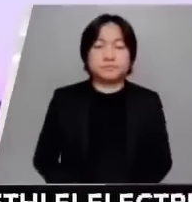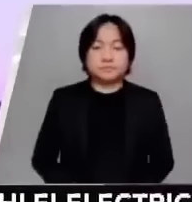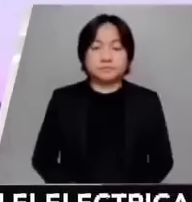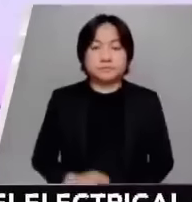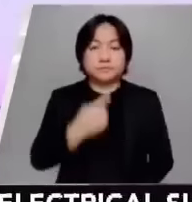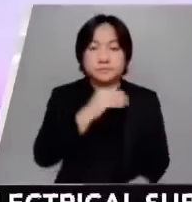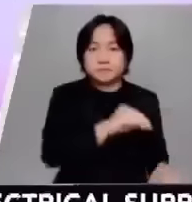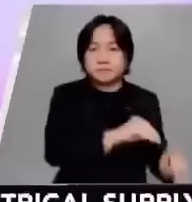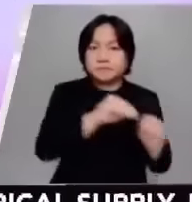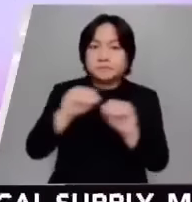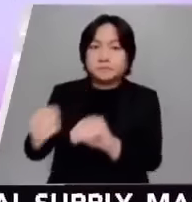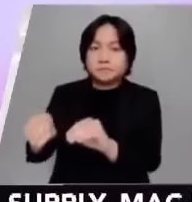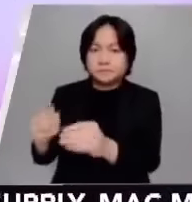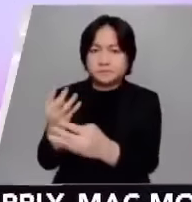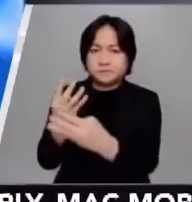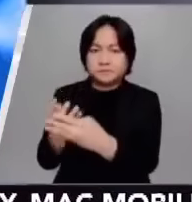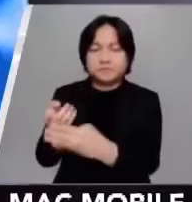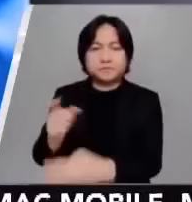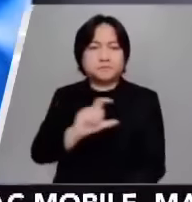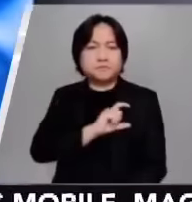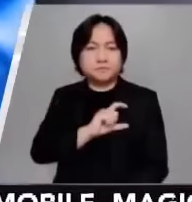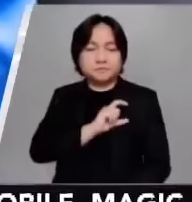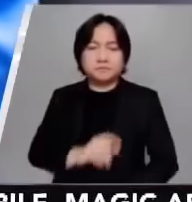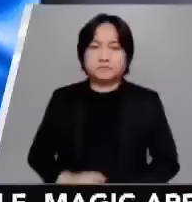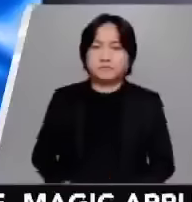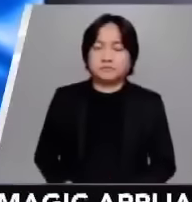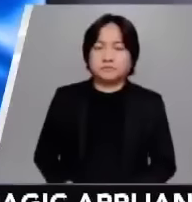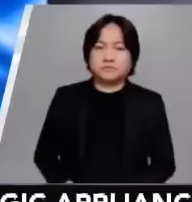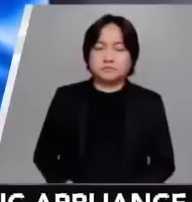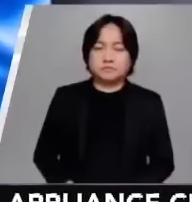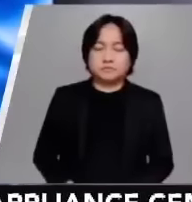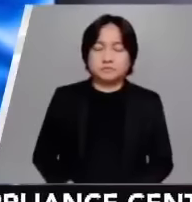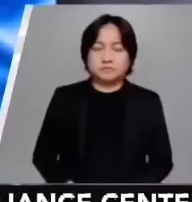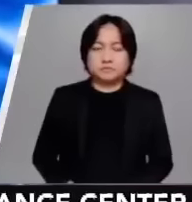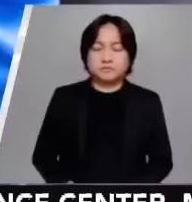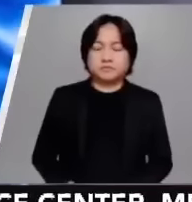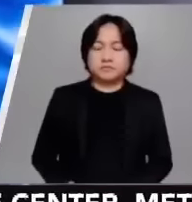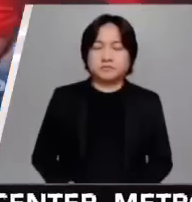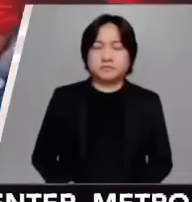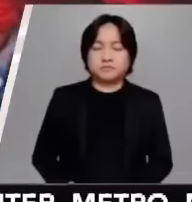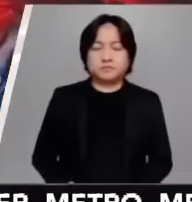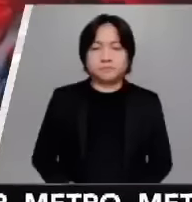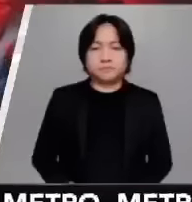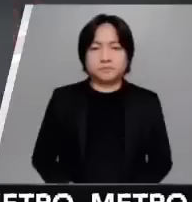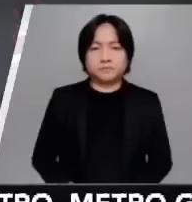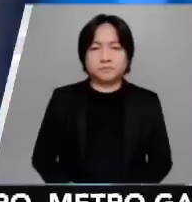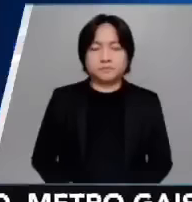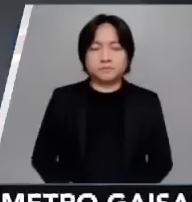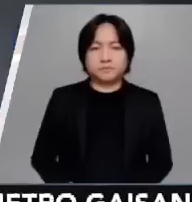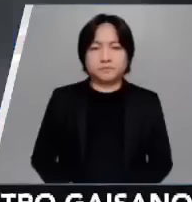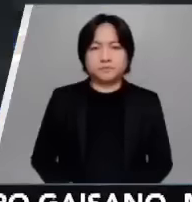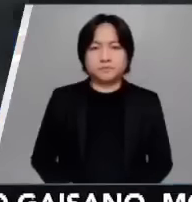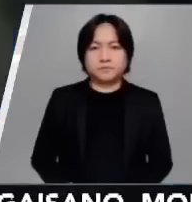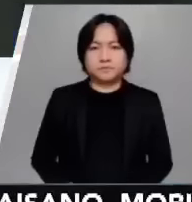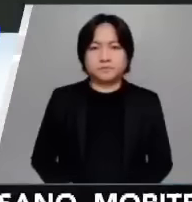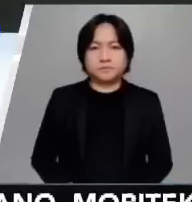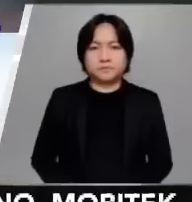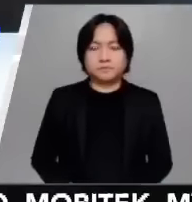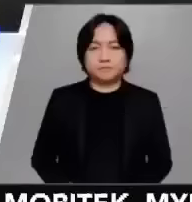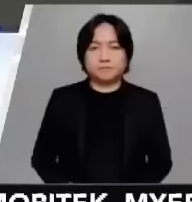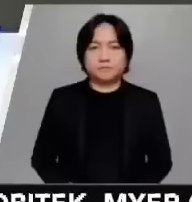bagay na tinututulan ng Department of National defense narito po ang aking unang balita